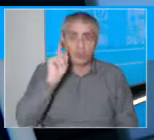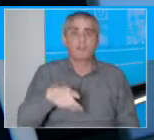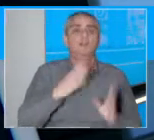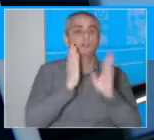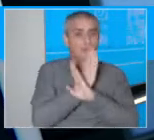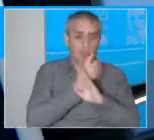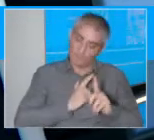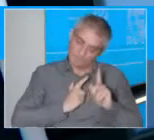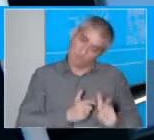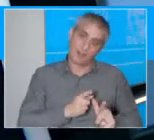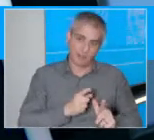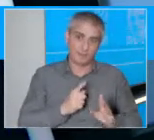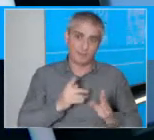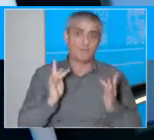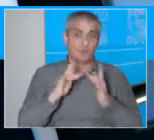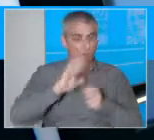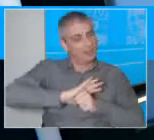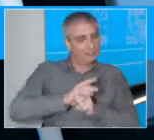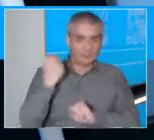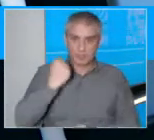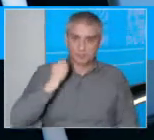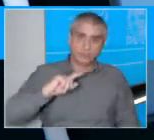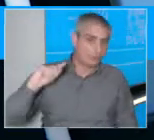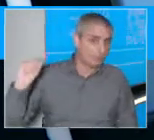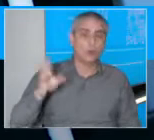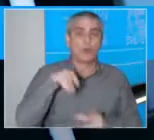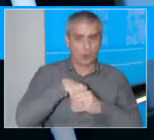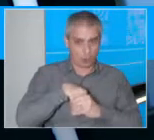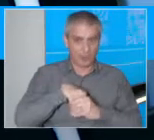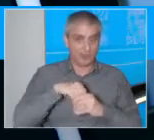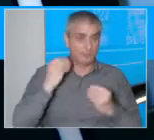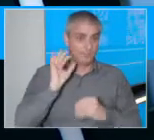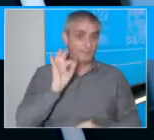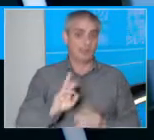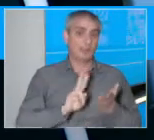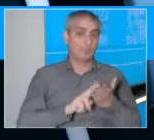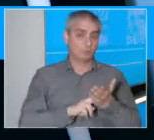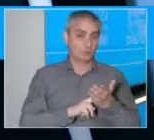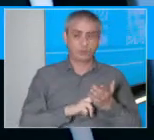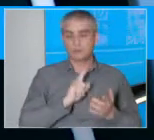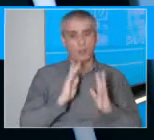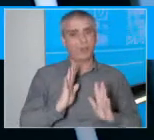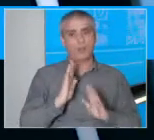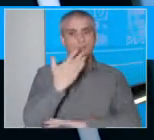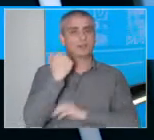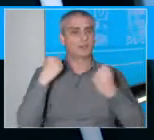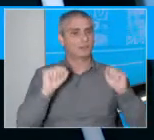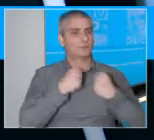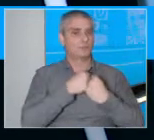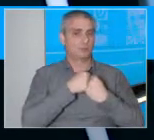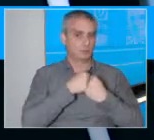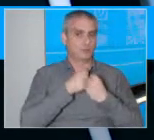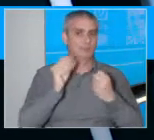טרור ומלחמה, ומולה צריך להפעיל יד קשה בכל הרמות, כולל אמצעים שיש להם פגיעה בזכויות, לא כך מדינה דמוקרטית מתמודדת